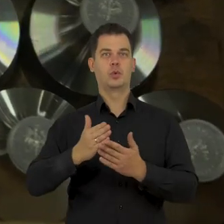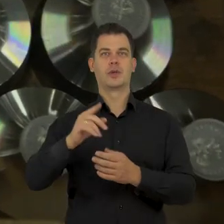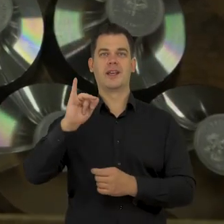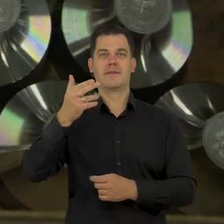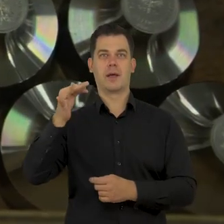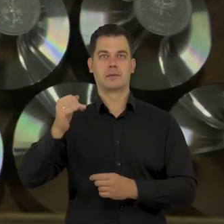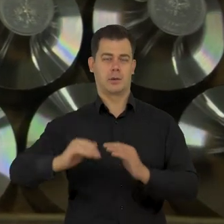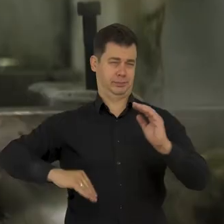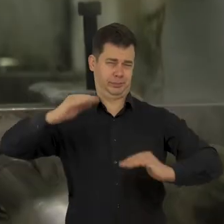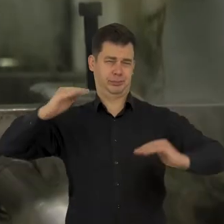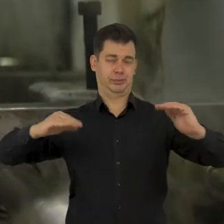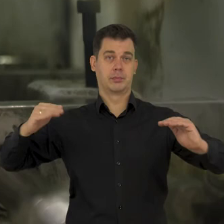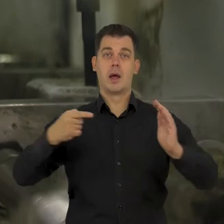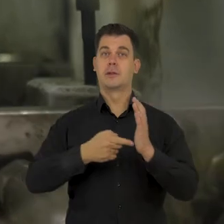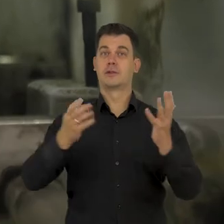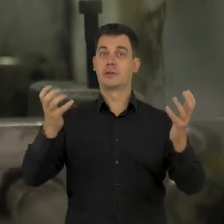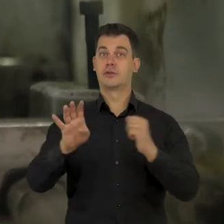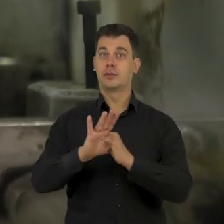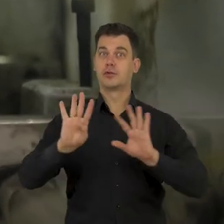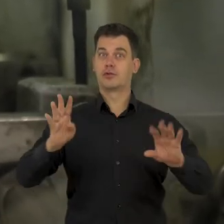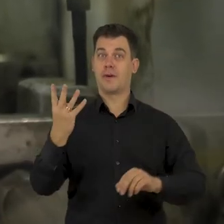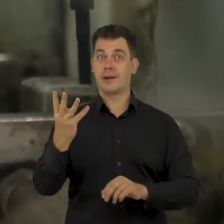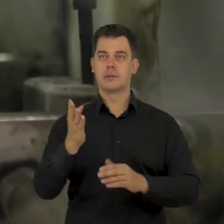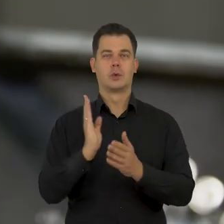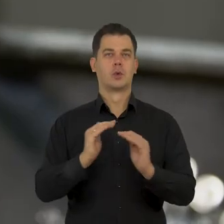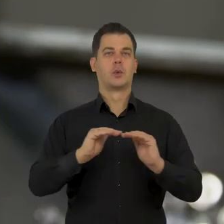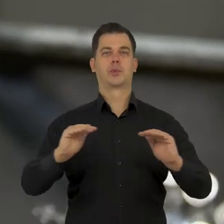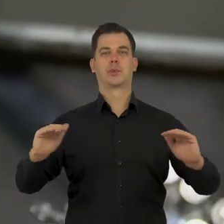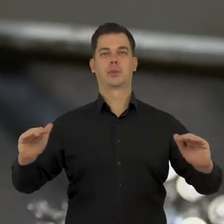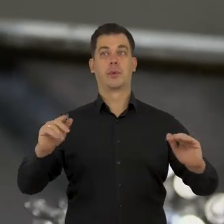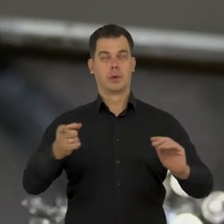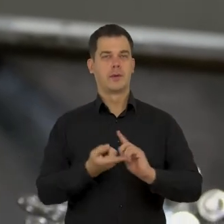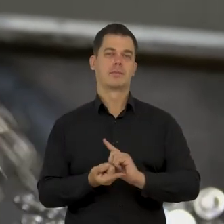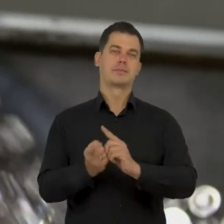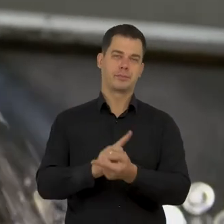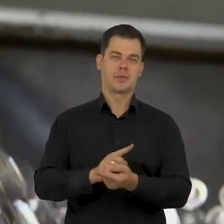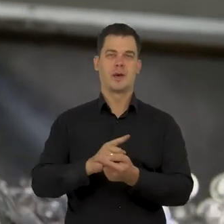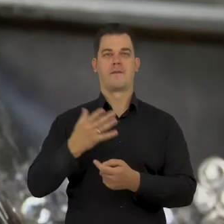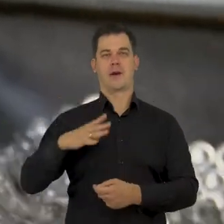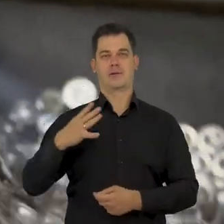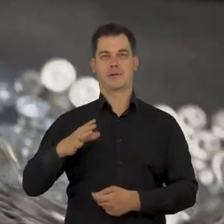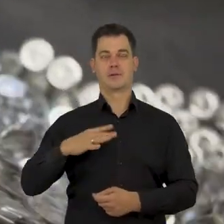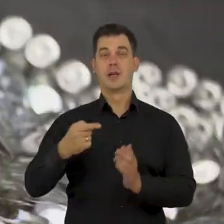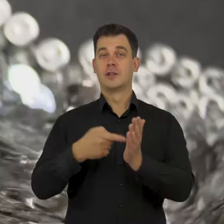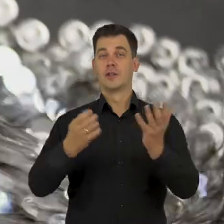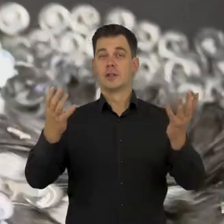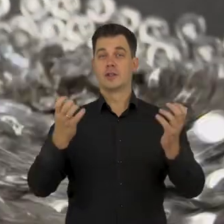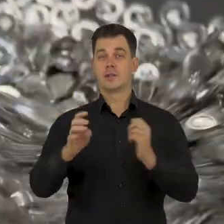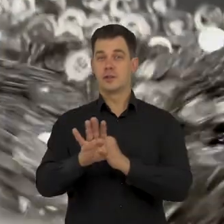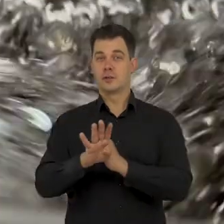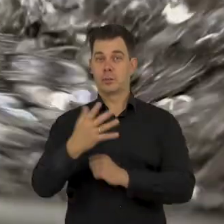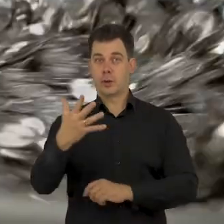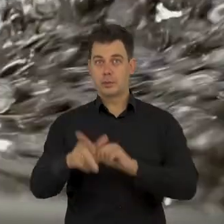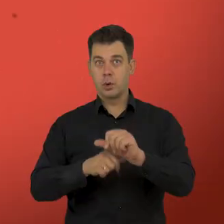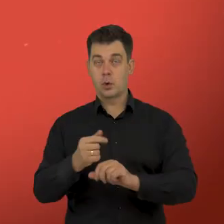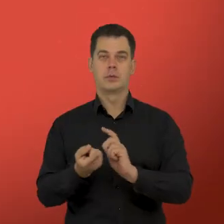Ustabilizowanie galopującej inflacji w 1994 roku pomogło przeprowadzić denominację. 1 stycznia 1995